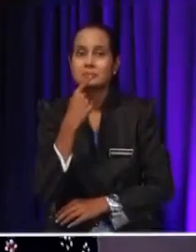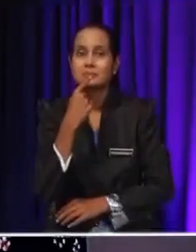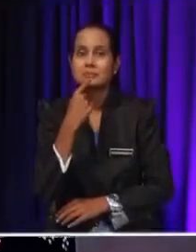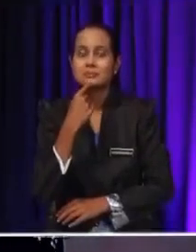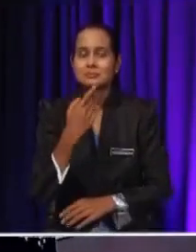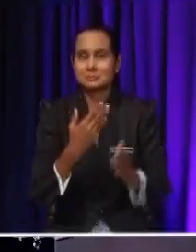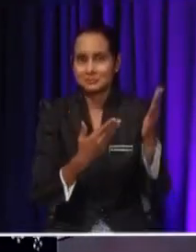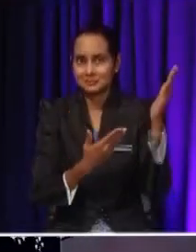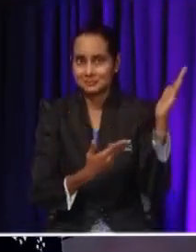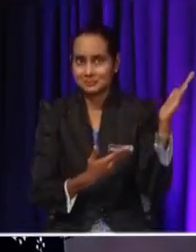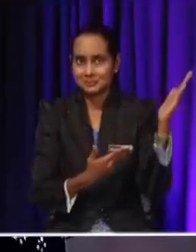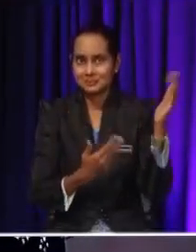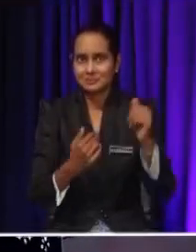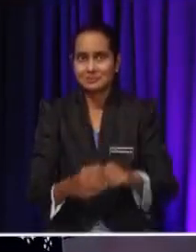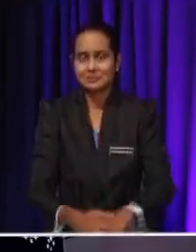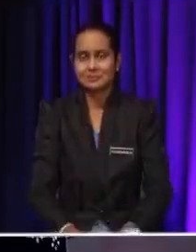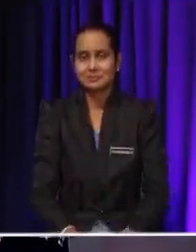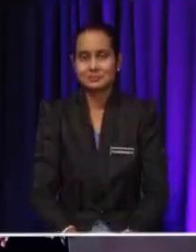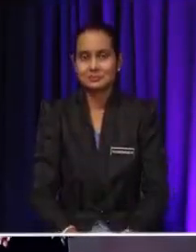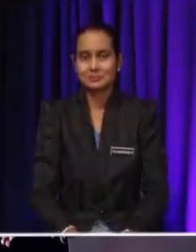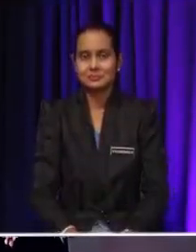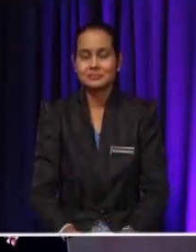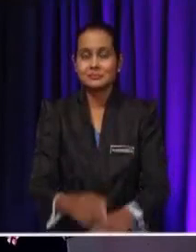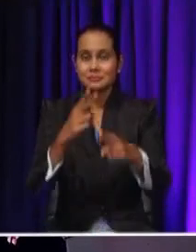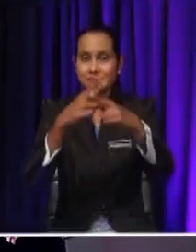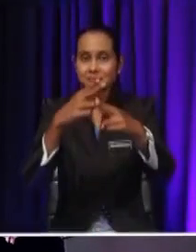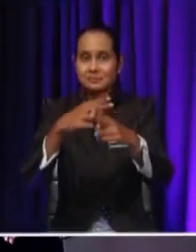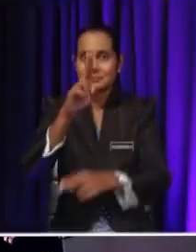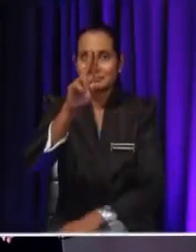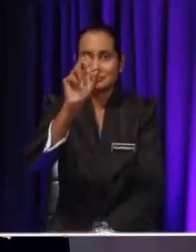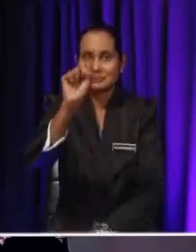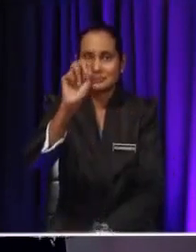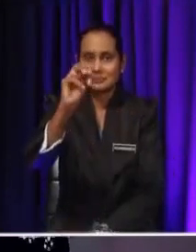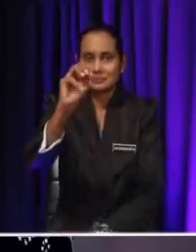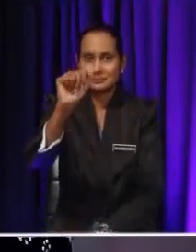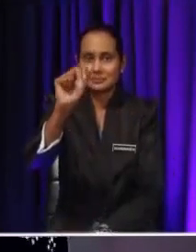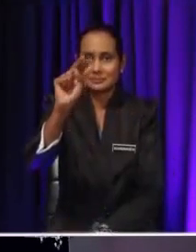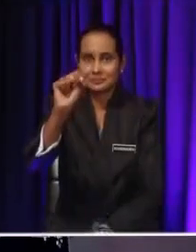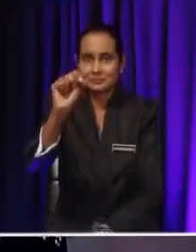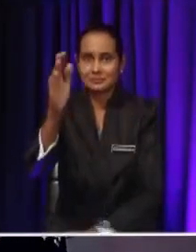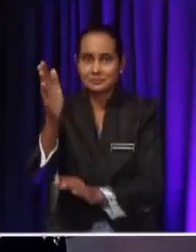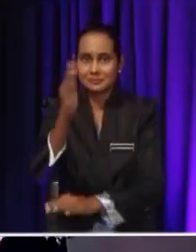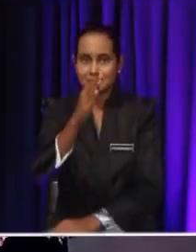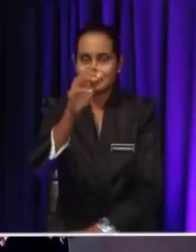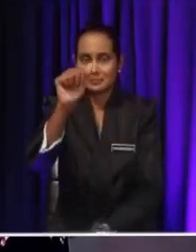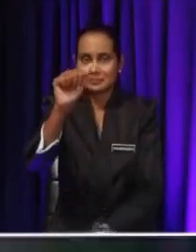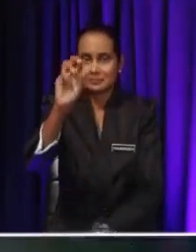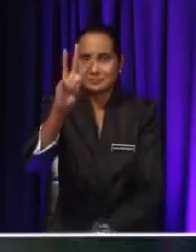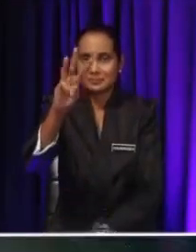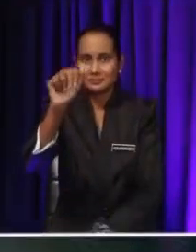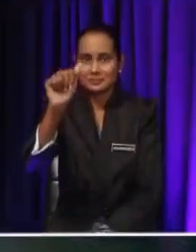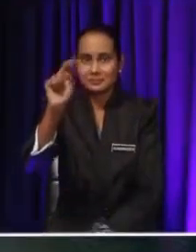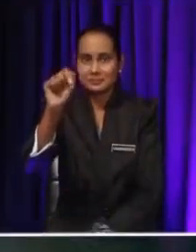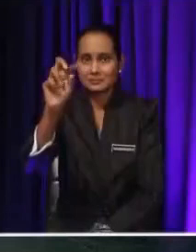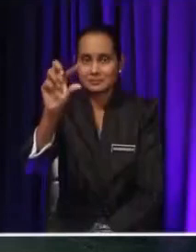sastrawan negara kita Utsman Allah tahu tak masuk makan nih